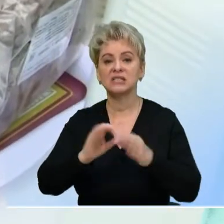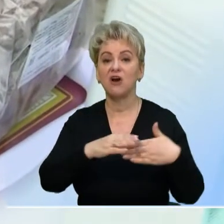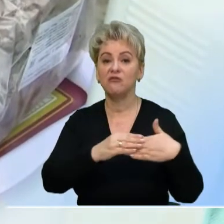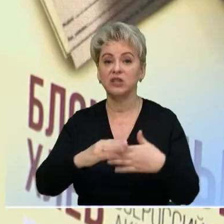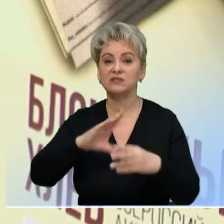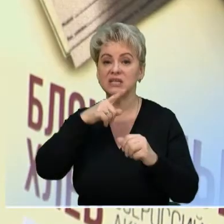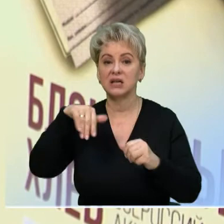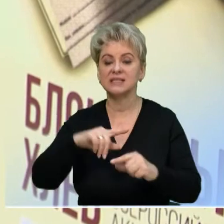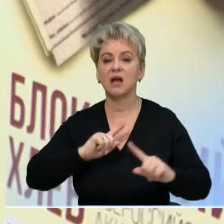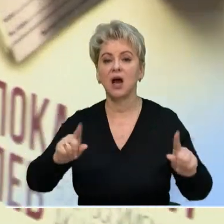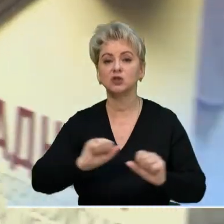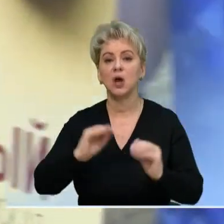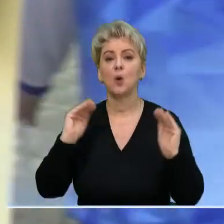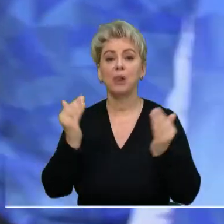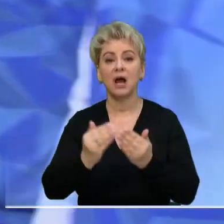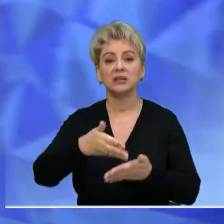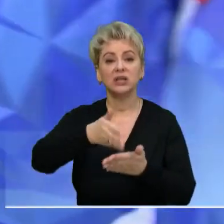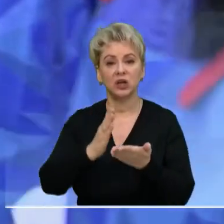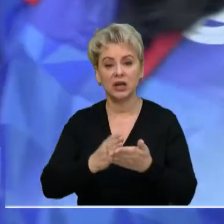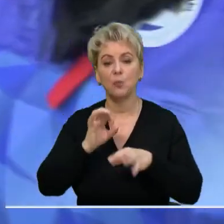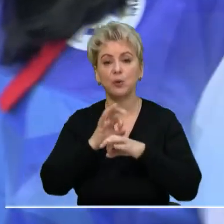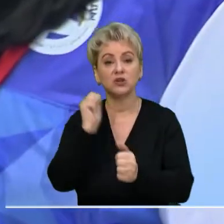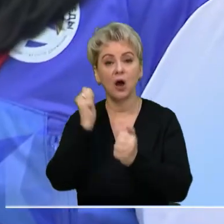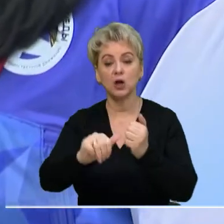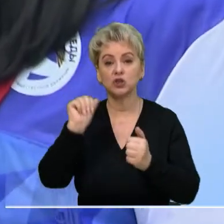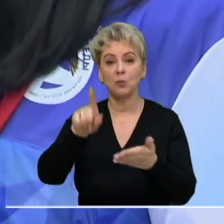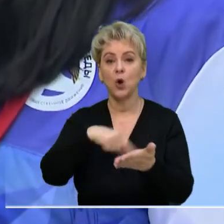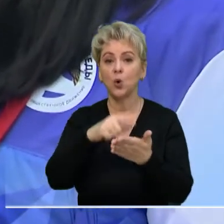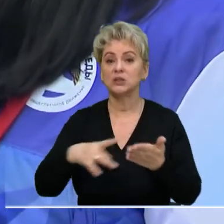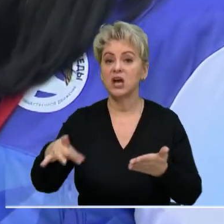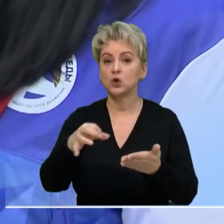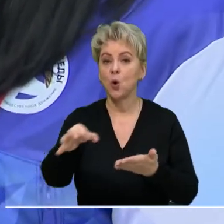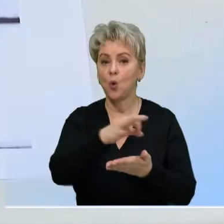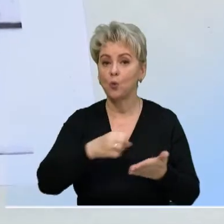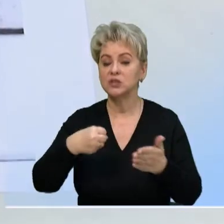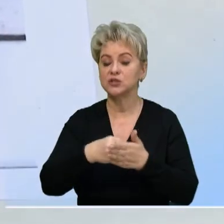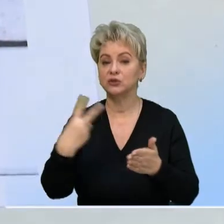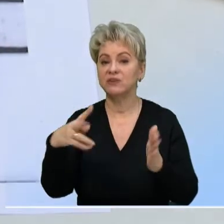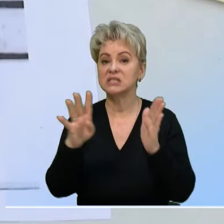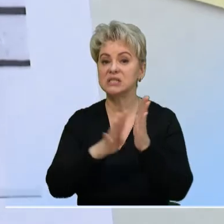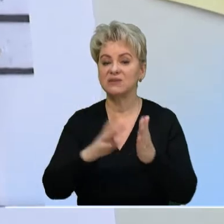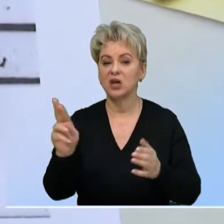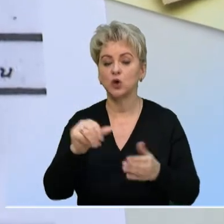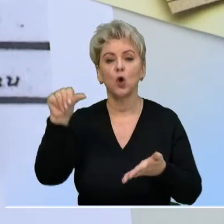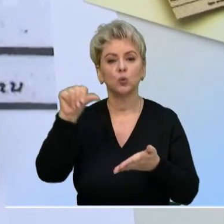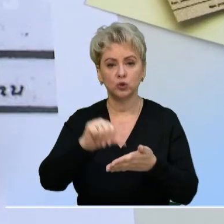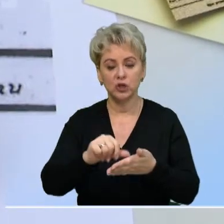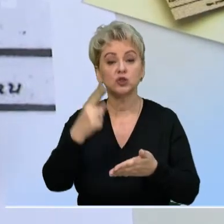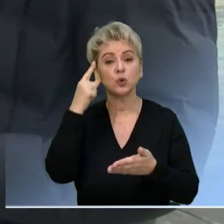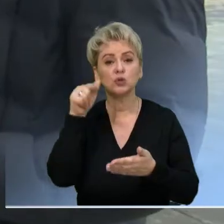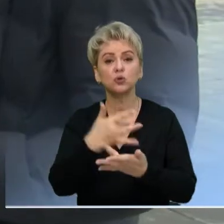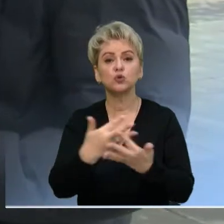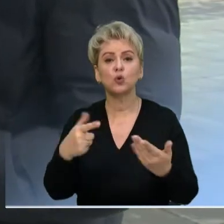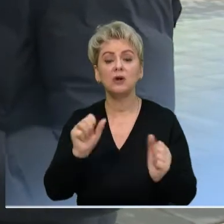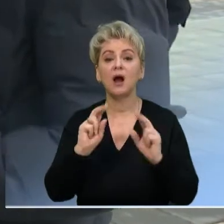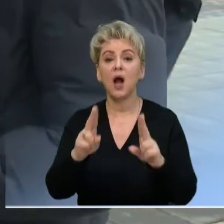волонтеры всероссийской акции «Блокадный хлеб». Она проходит в каждом городе и районе области до 29 января. Участники узнают,